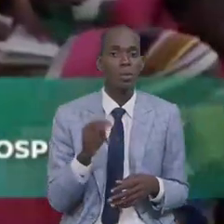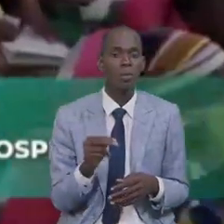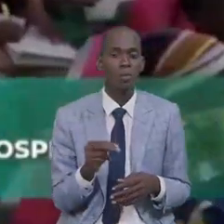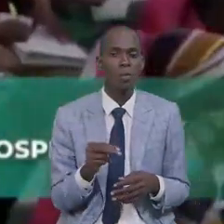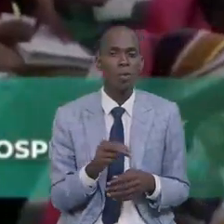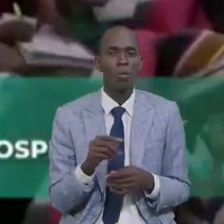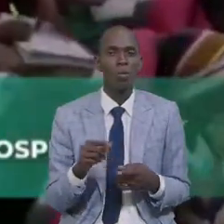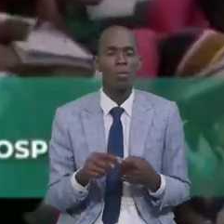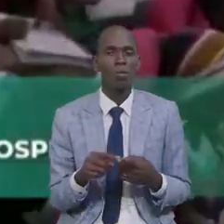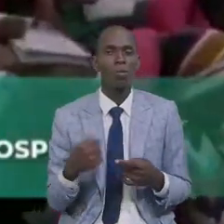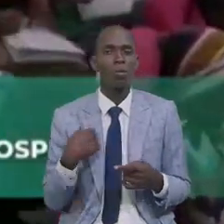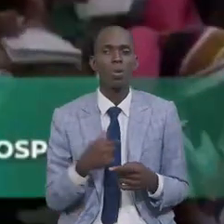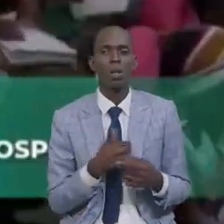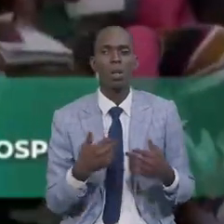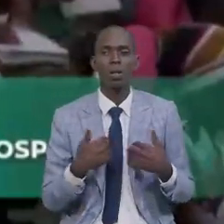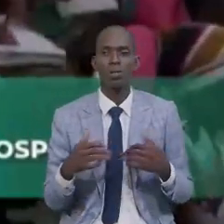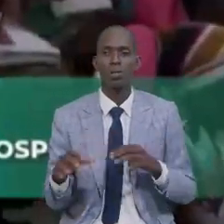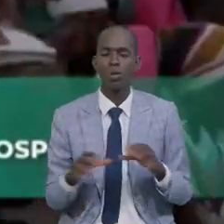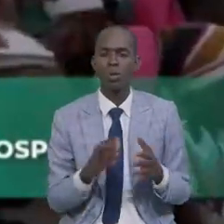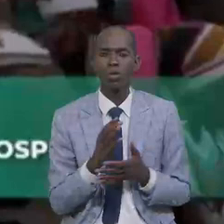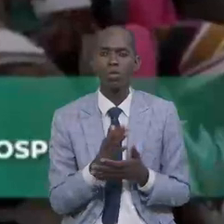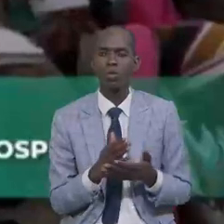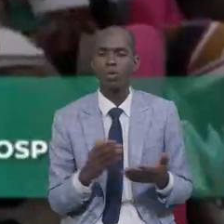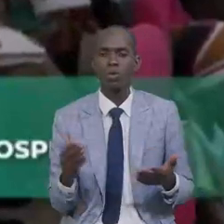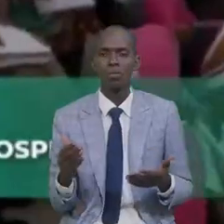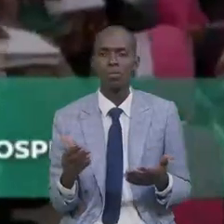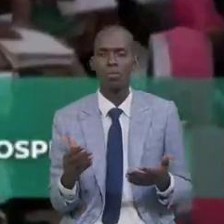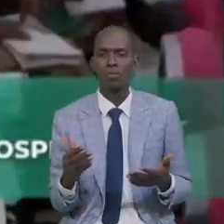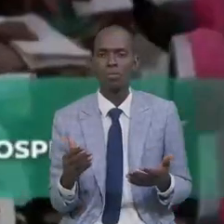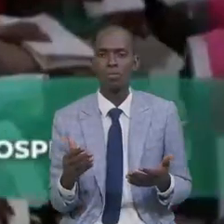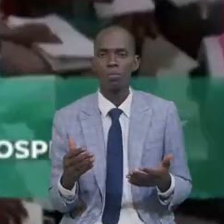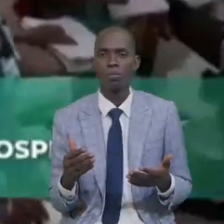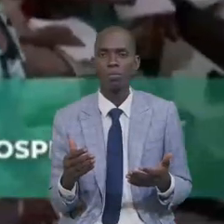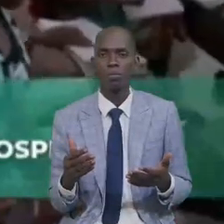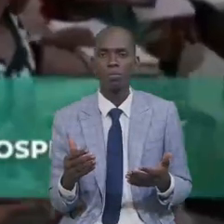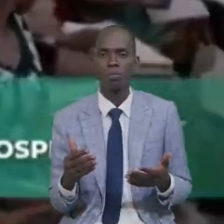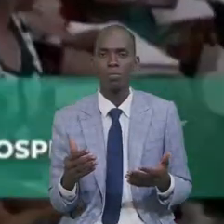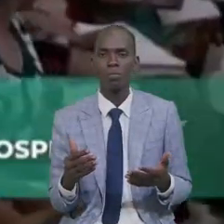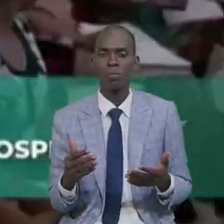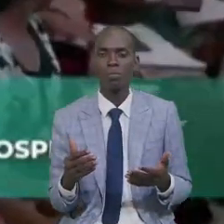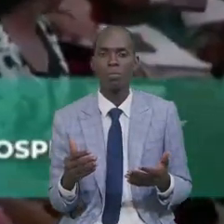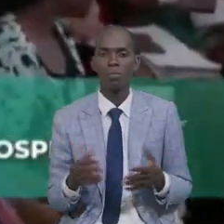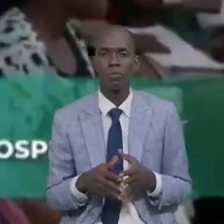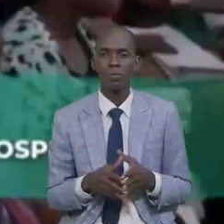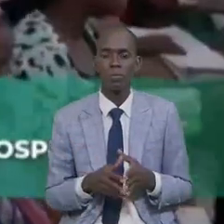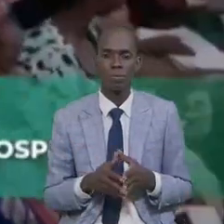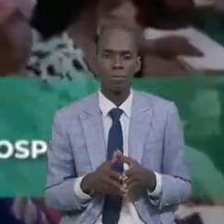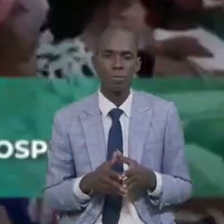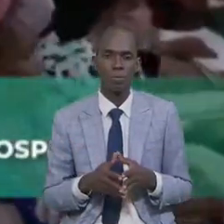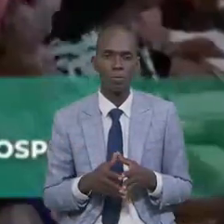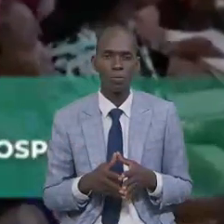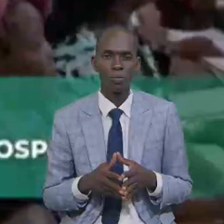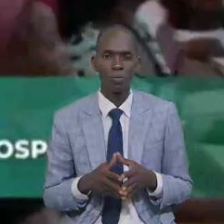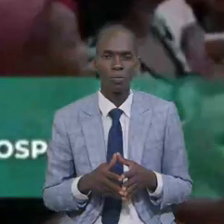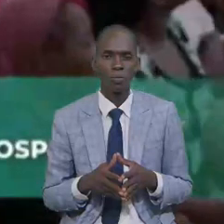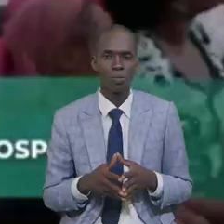faisions, quand nous faisions quelque chose qui dépassait 50%, disons ça c'est assez